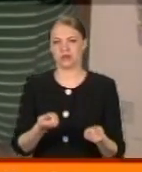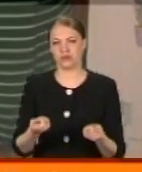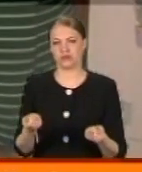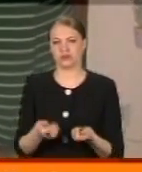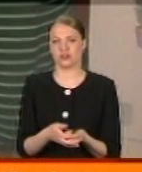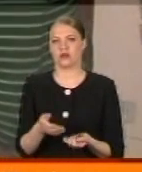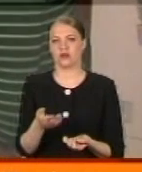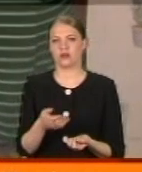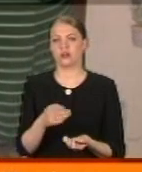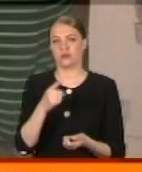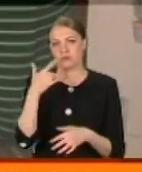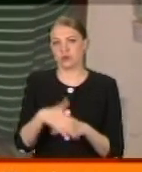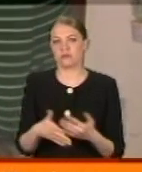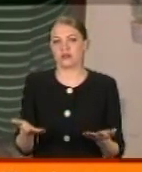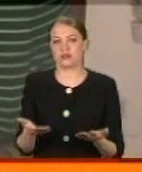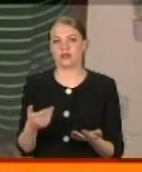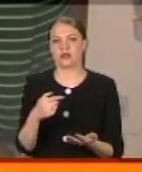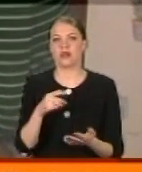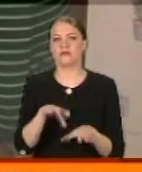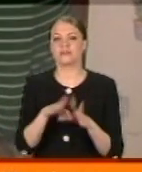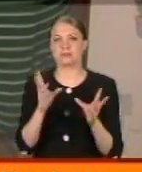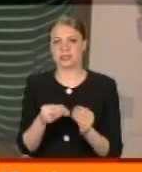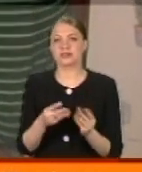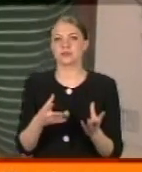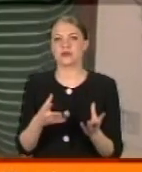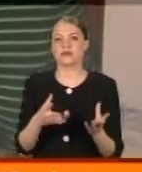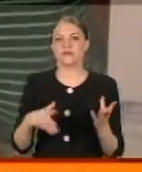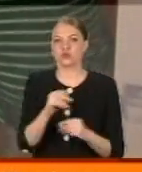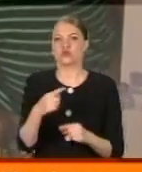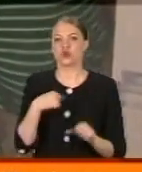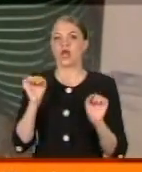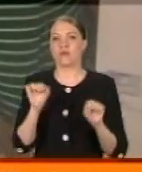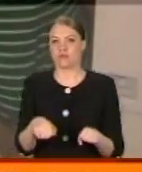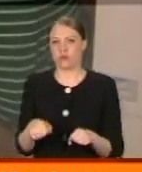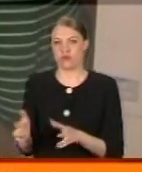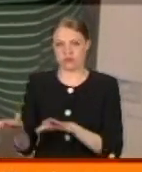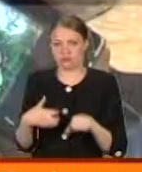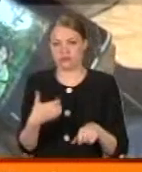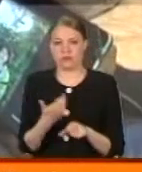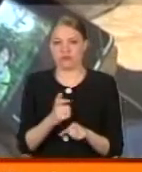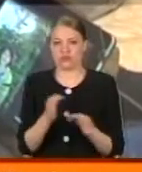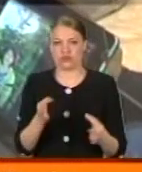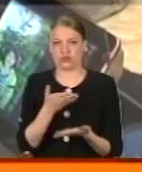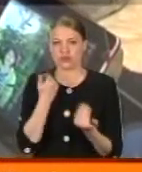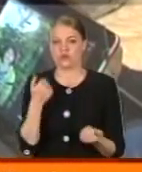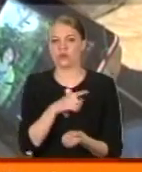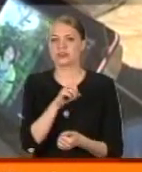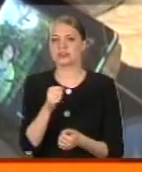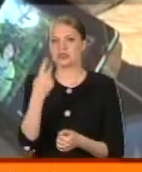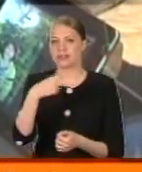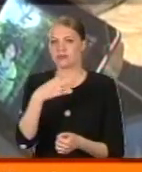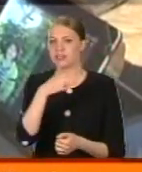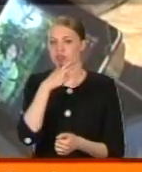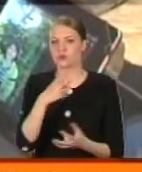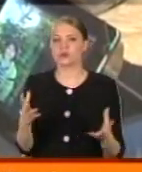все. То есть, ну, понимаете, да? То есть, в принципі, все, що я мог перевести, більше нічого. Набутого майже за